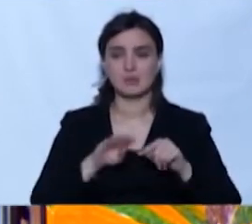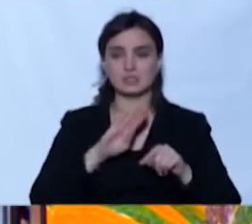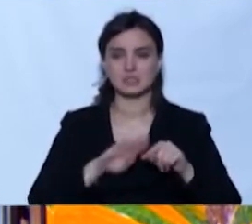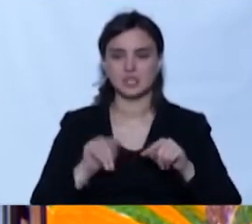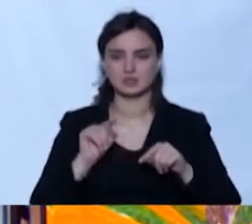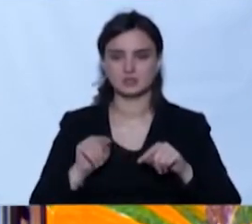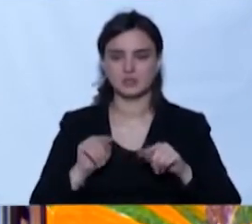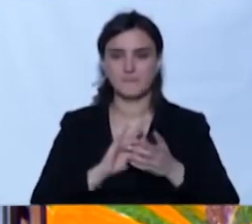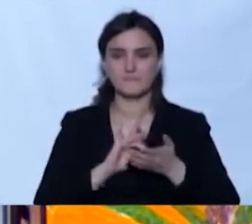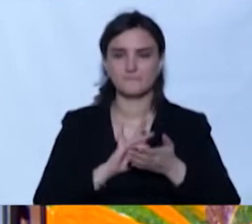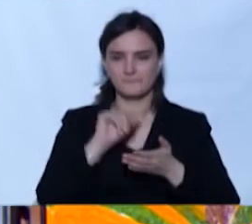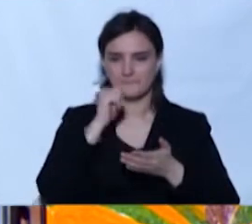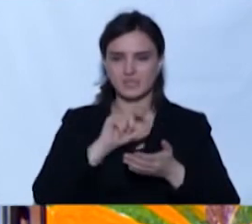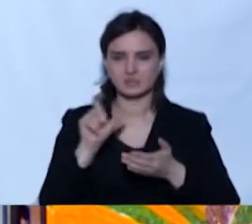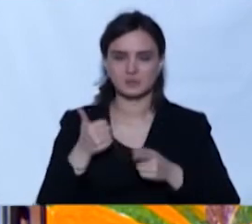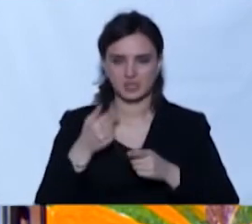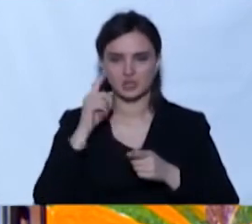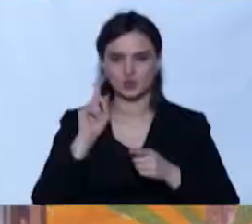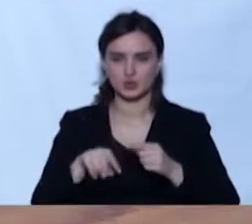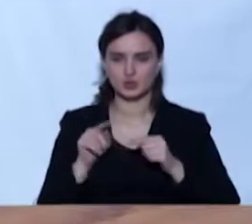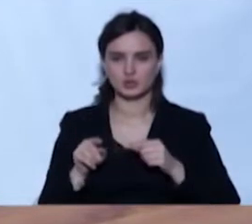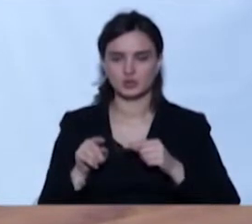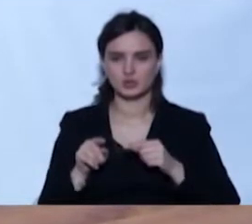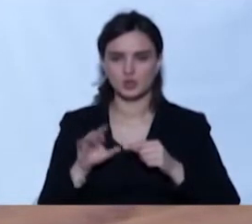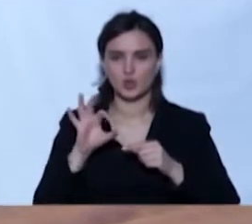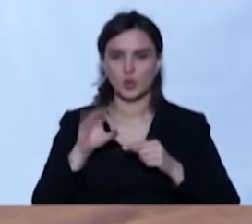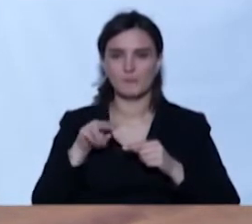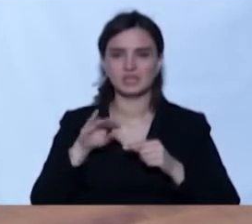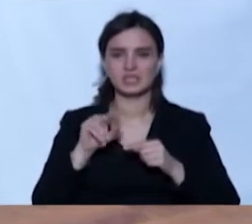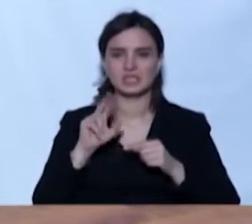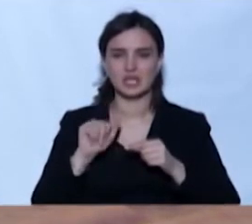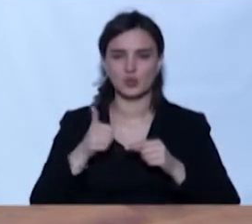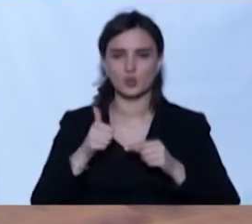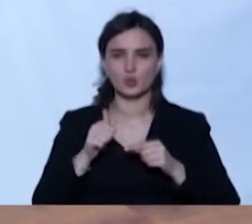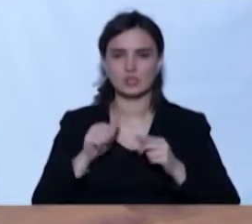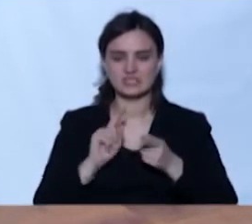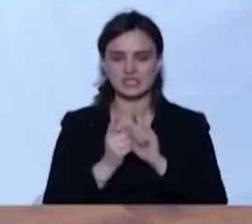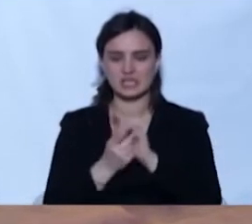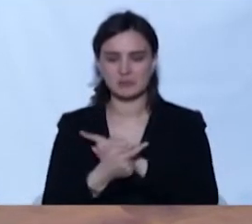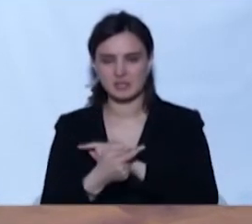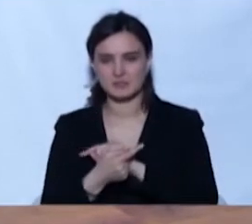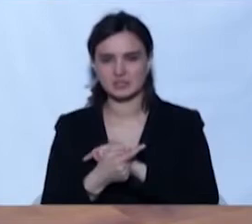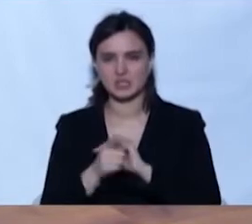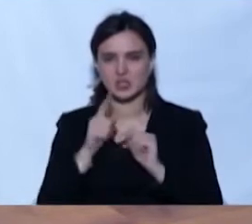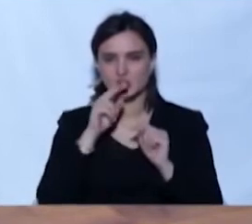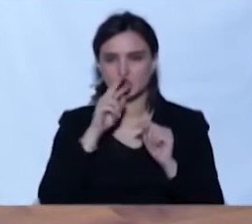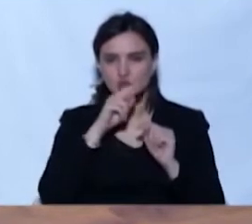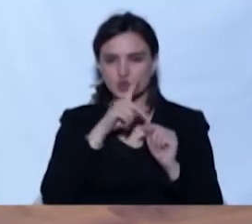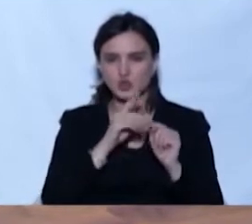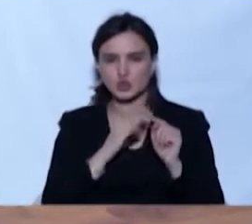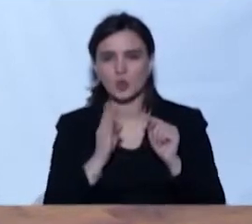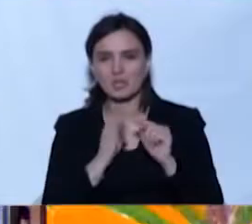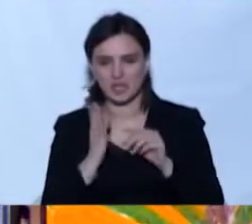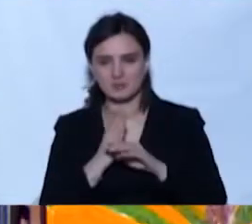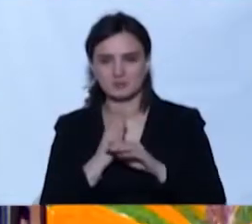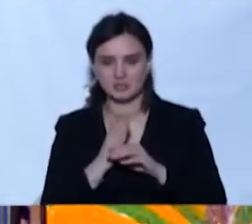ძალიან კარგად იცოდნენ ოპტიკა და როგორც ცვლილებებს და ცდომილებებს იძლევა ადამიანის თვალი. მათ იცოდნენ,